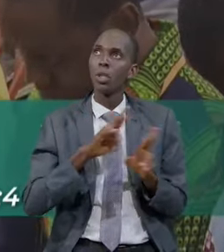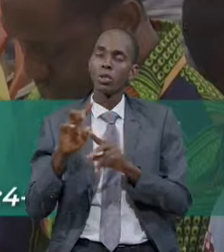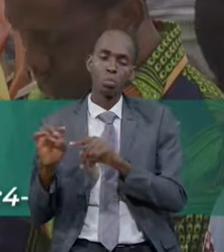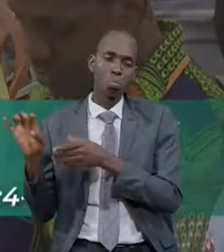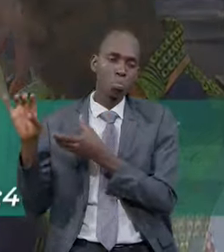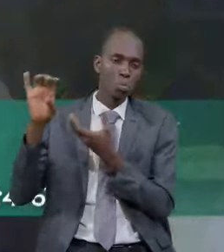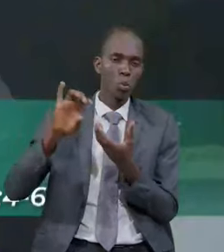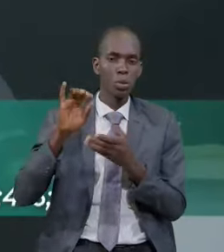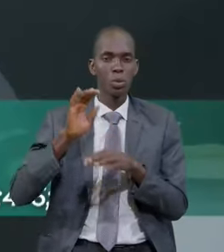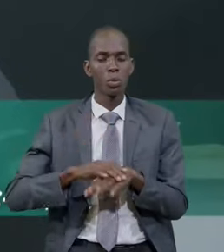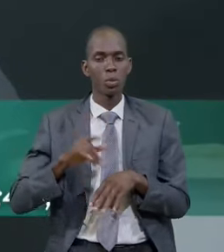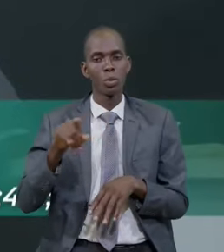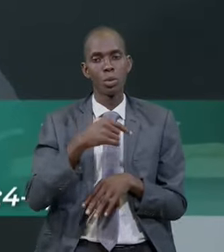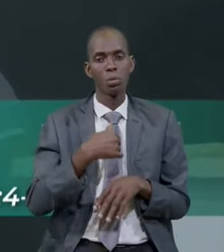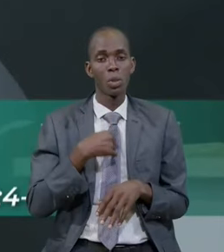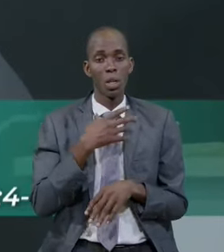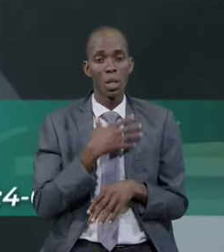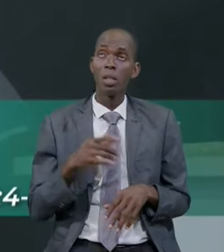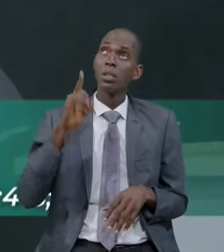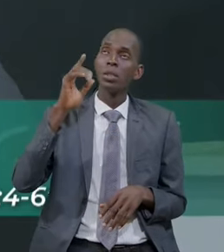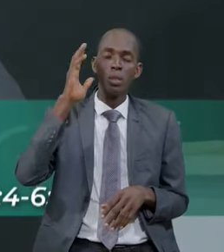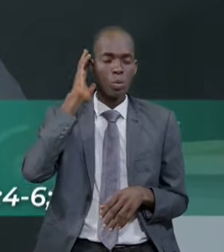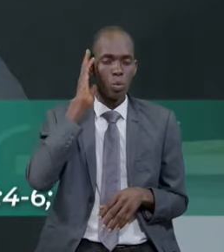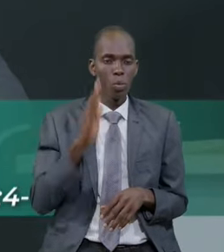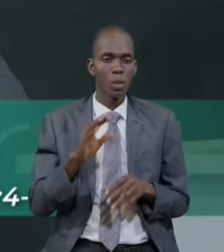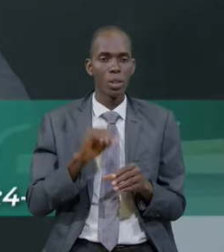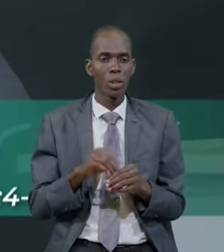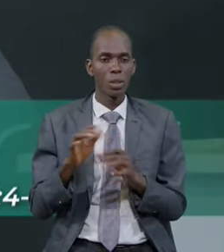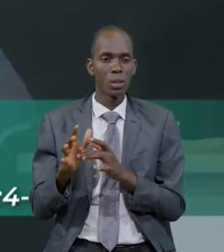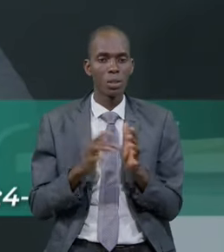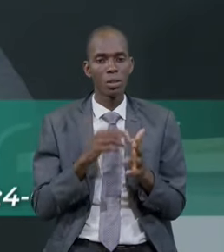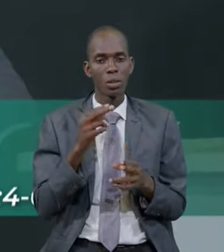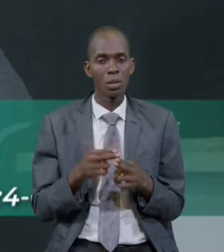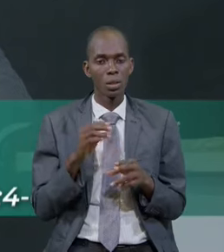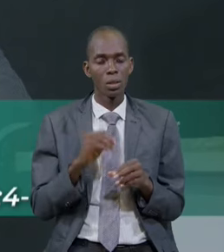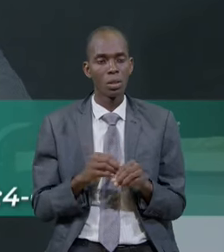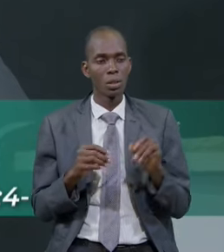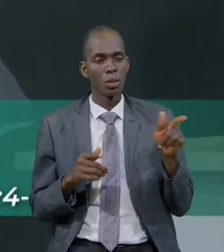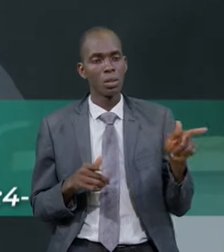Et il le fera en Galates au chapitre 5.